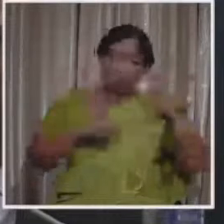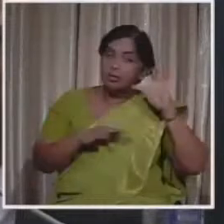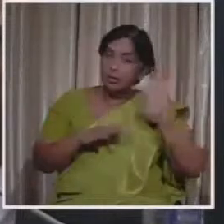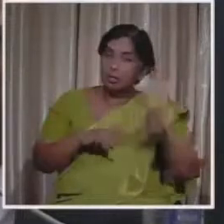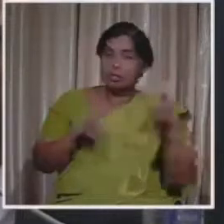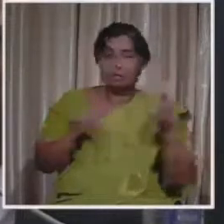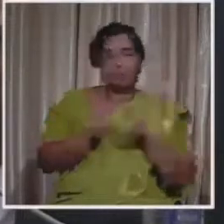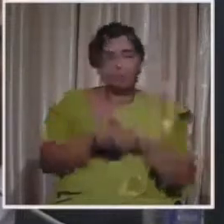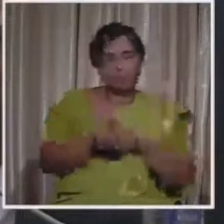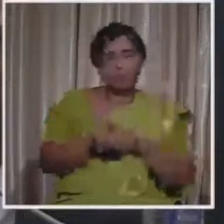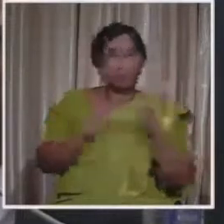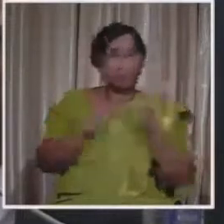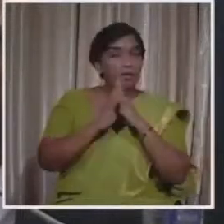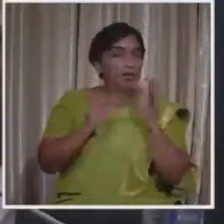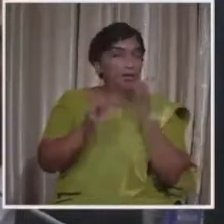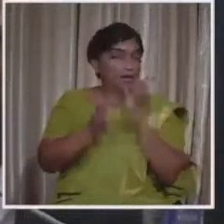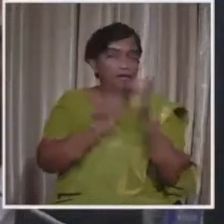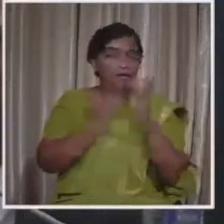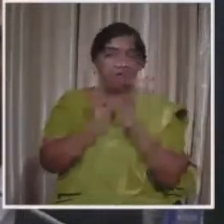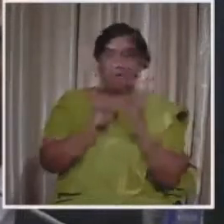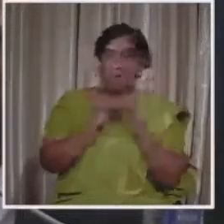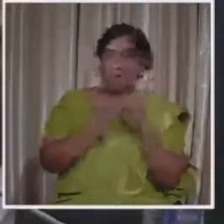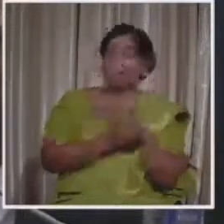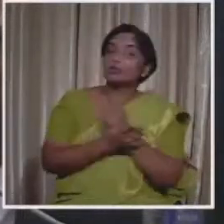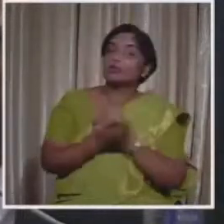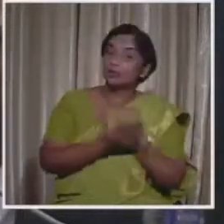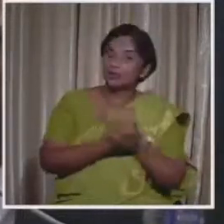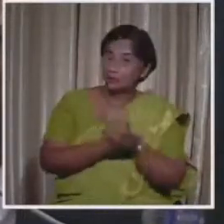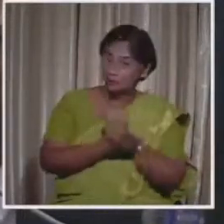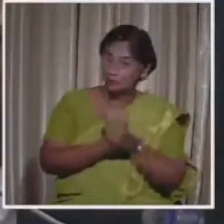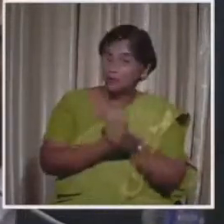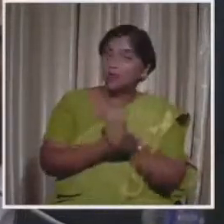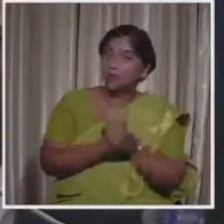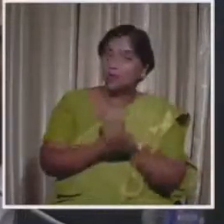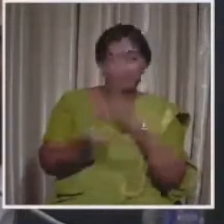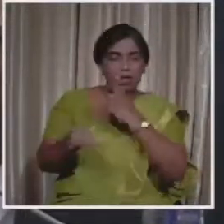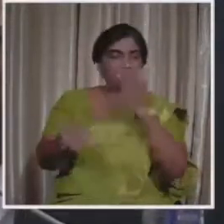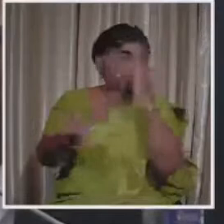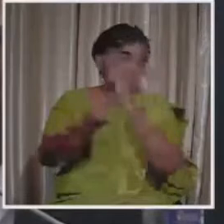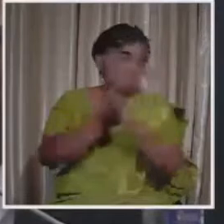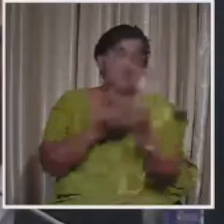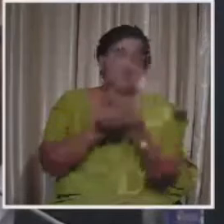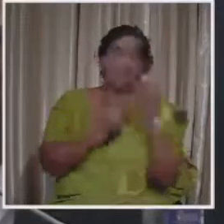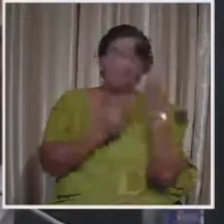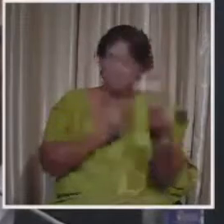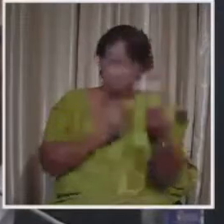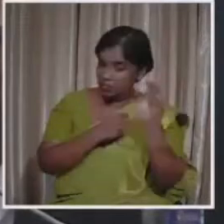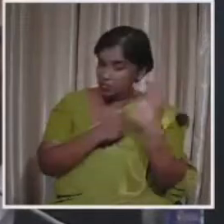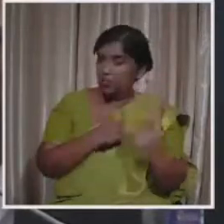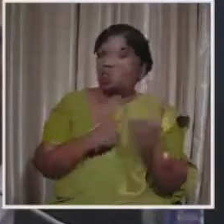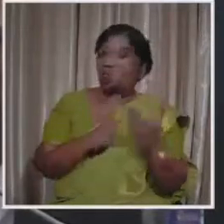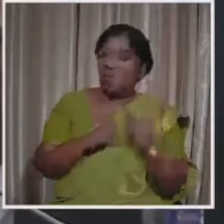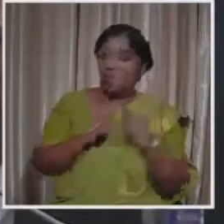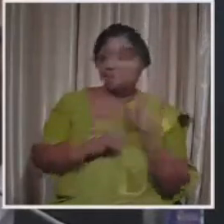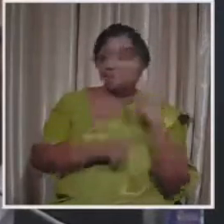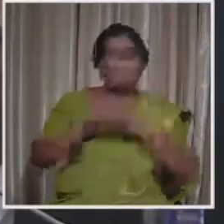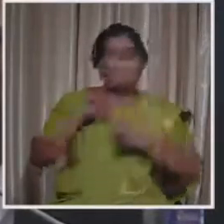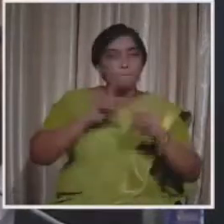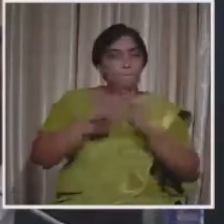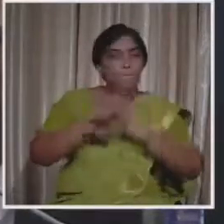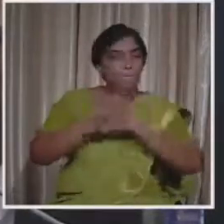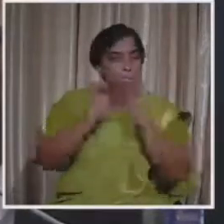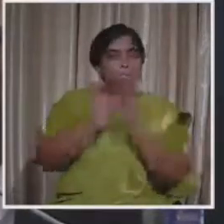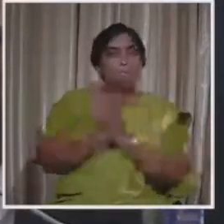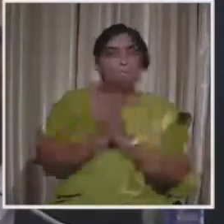සහ දේපල හානියට පත්වෙච්ච සියලු දෙනා වෙනුවෙන් සාධාරණයක් ඉෂ්ට කරන්න ඕනේ කියලා මේ පාර්ලිමේන්තුවේ ඉන්න සියලු දෙනාම